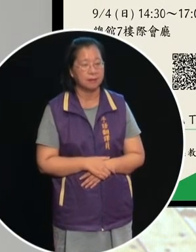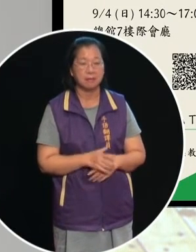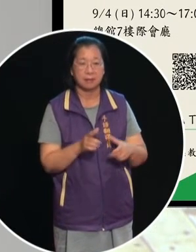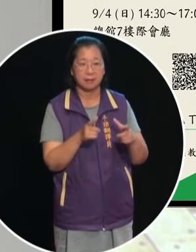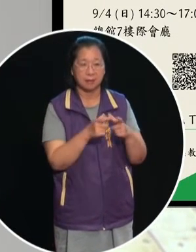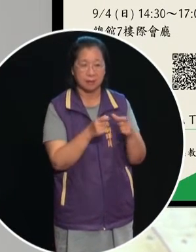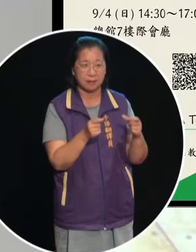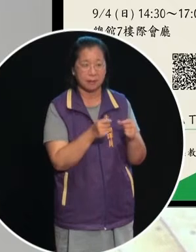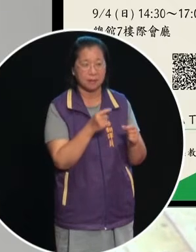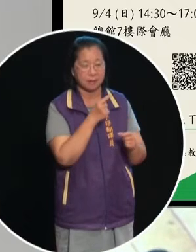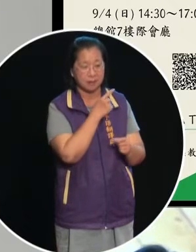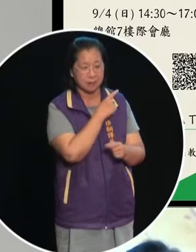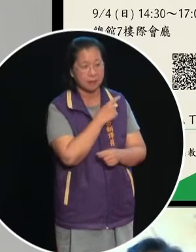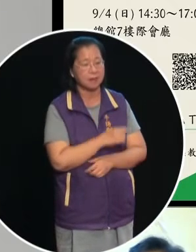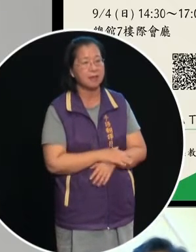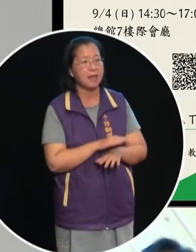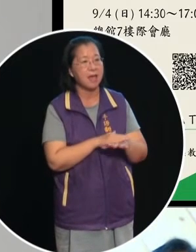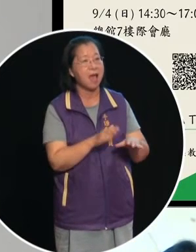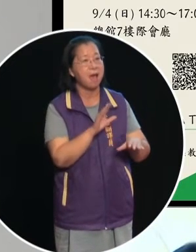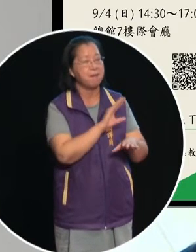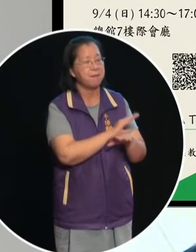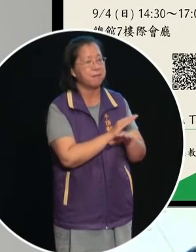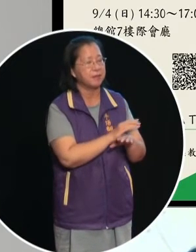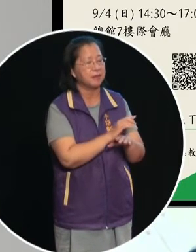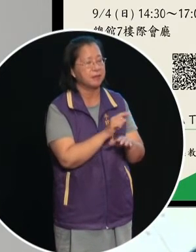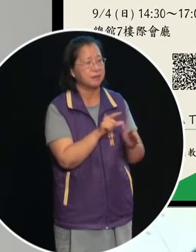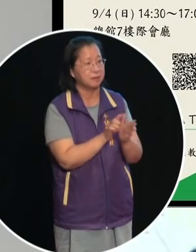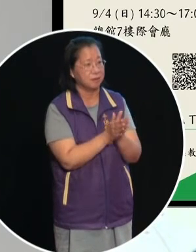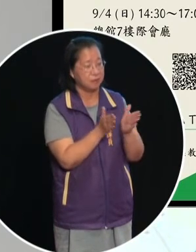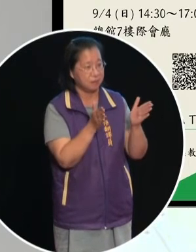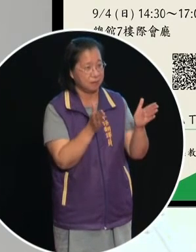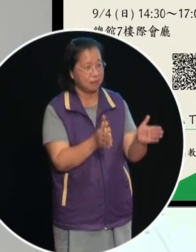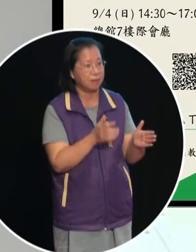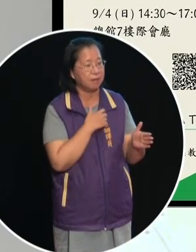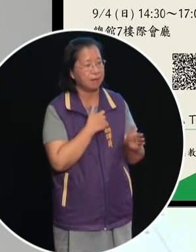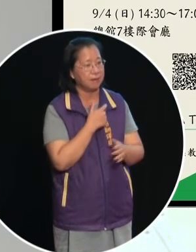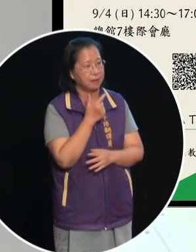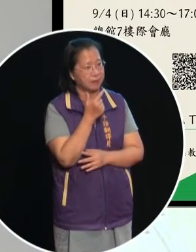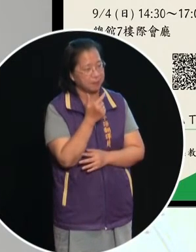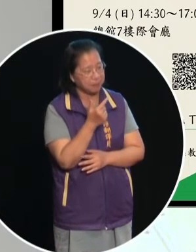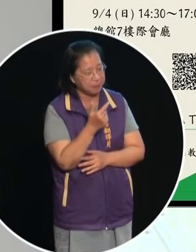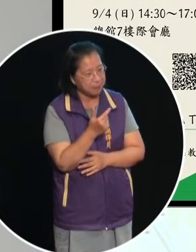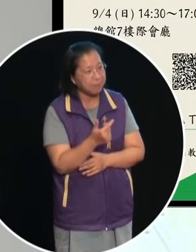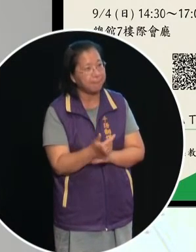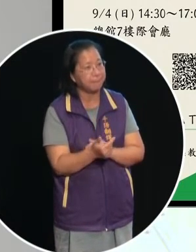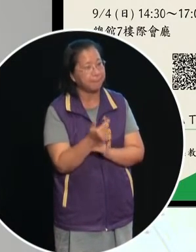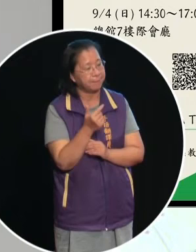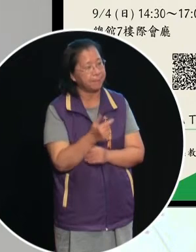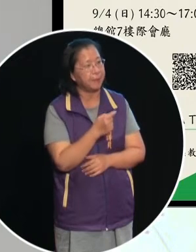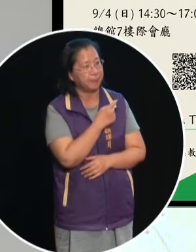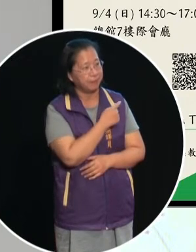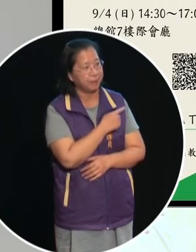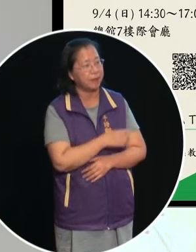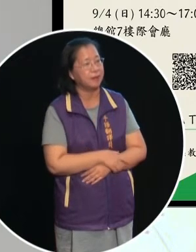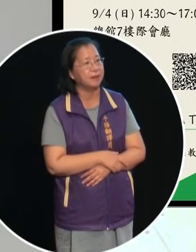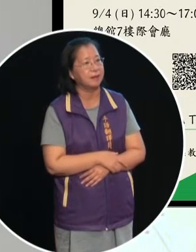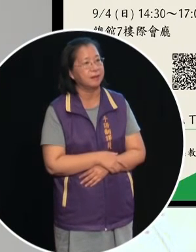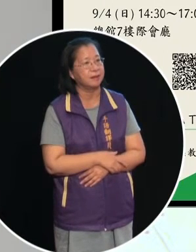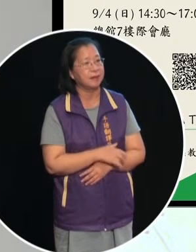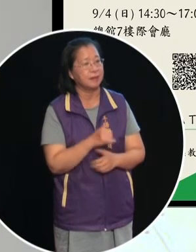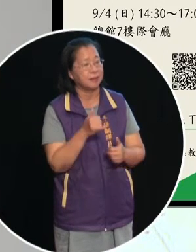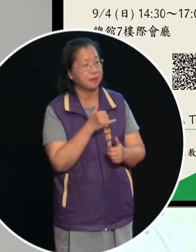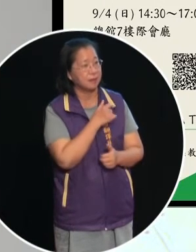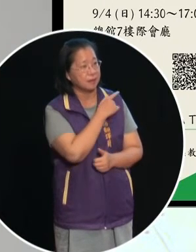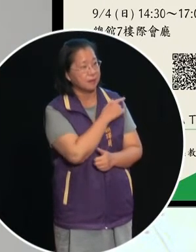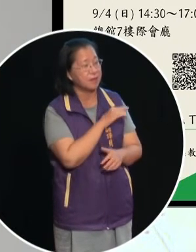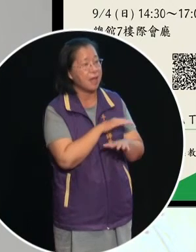日本的亚太安全战略是安倍先生时代就开始慢慢的形成，然后经过菅义伟首相，然后经过